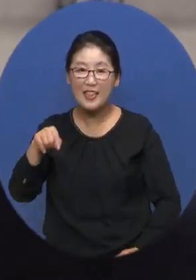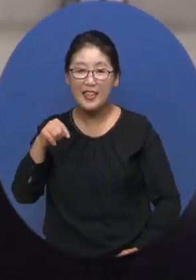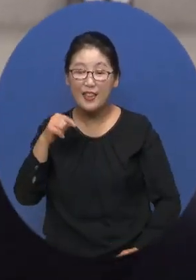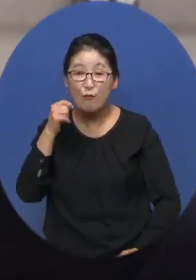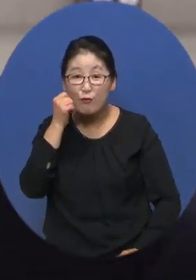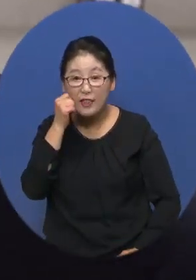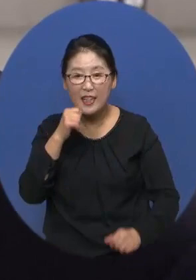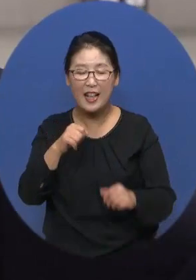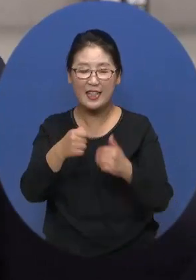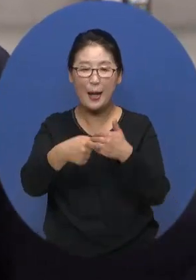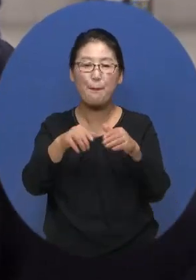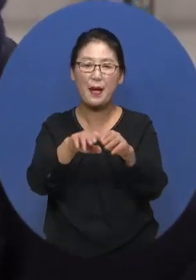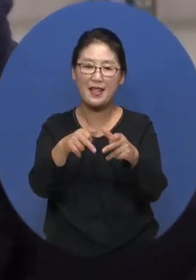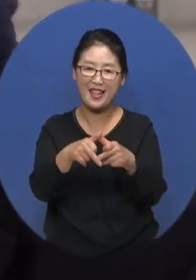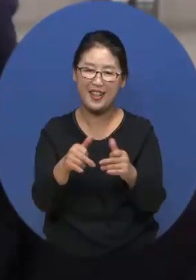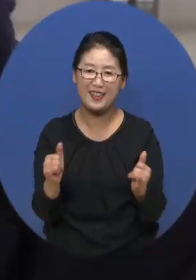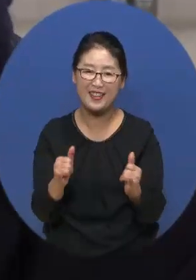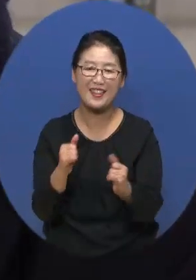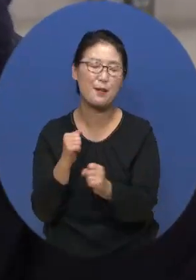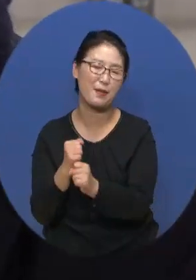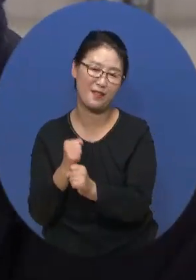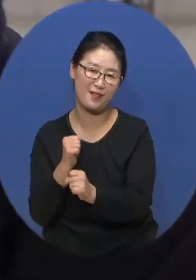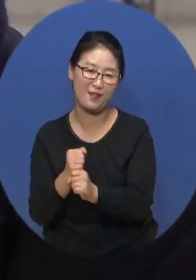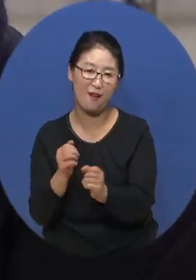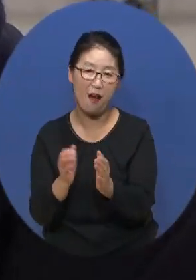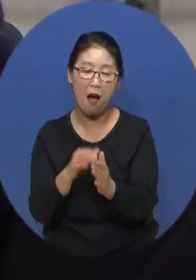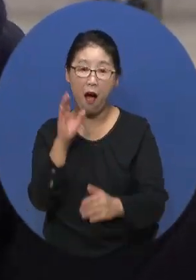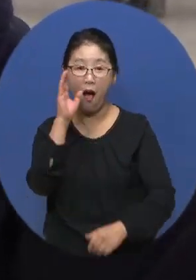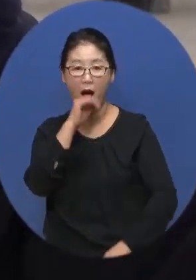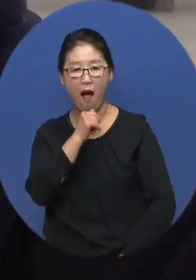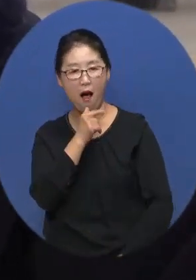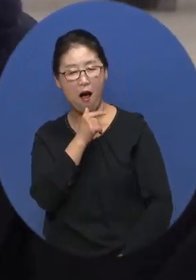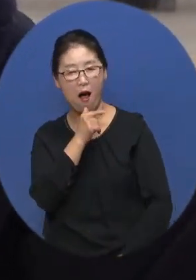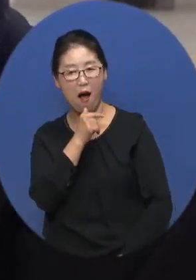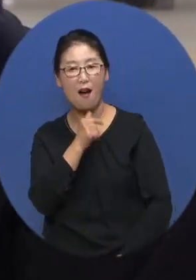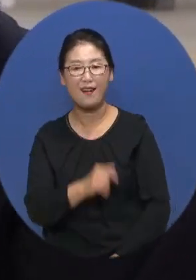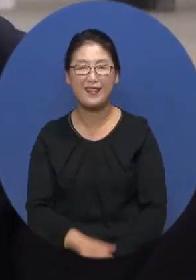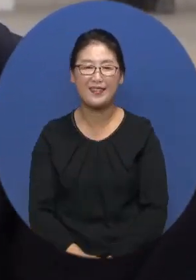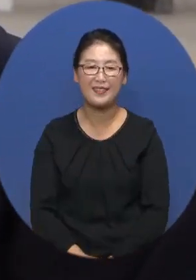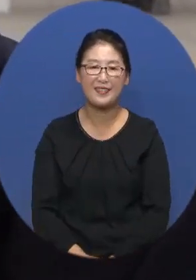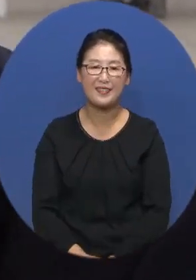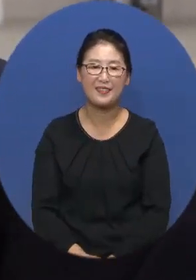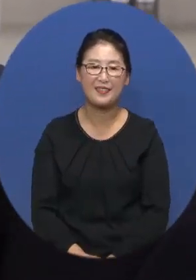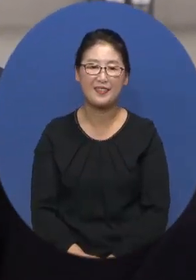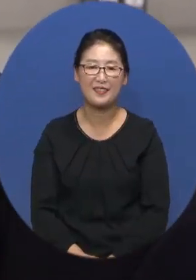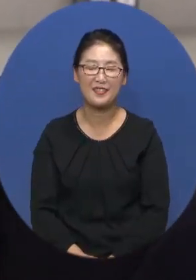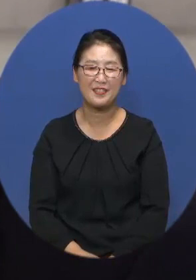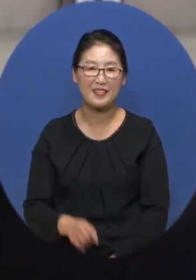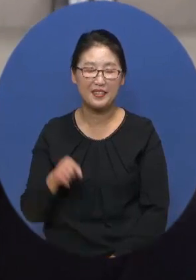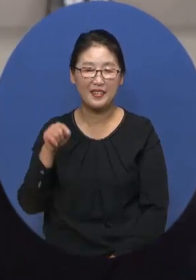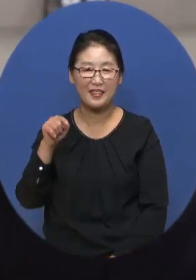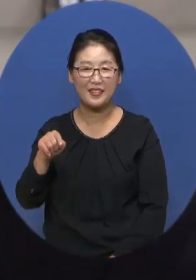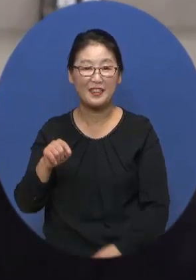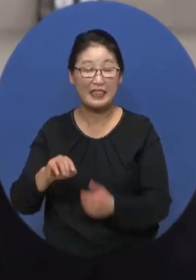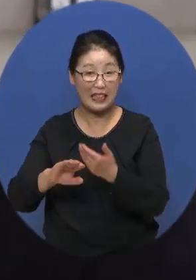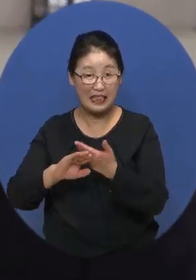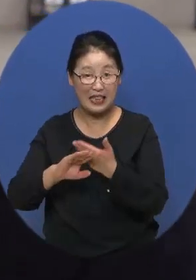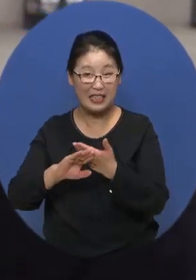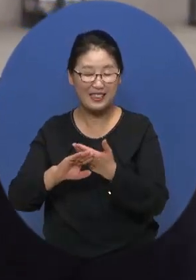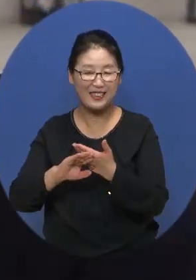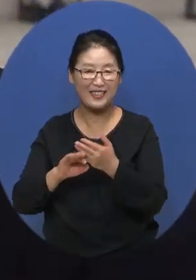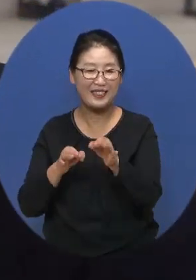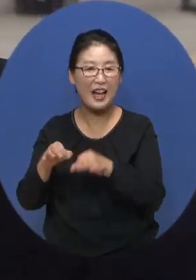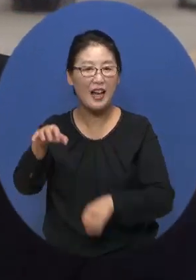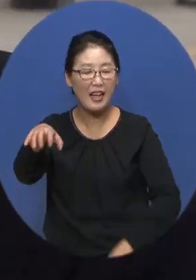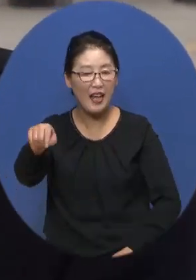만든 손으로 만든 수제 쿠키래요. 아, 그래요? 다른 제품, 일반 시중 제품하고 비교했을